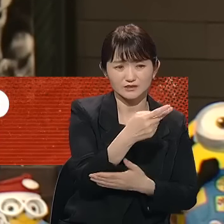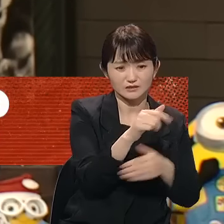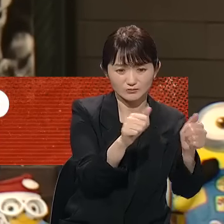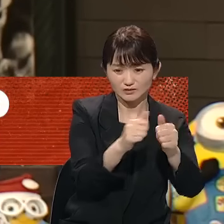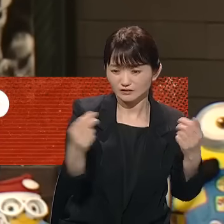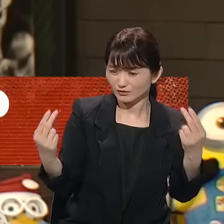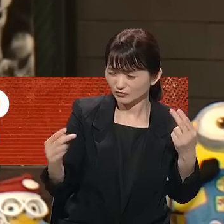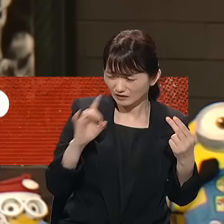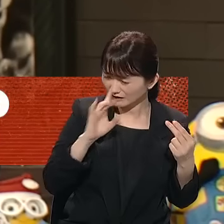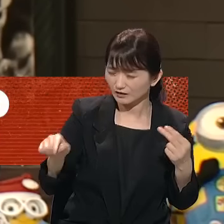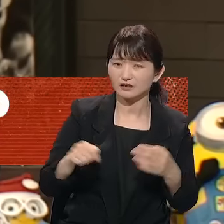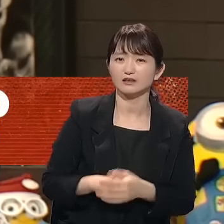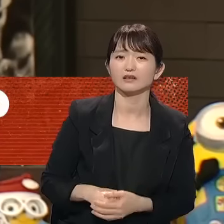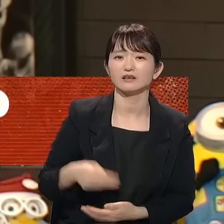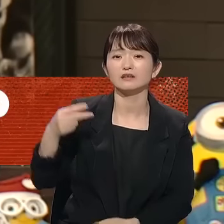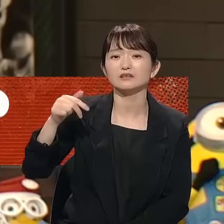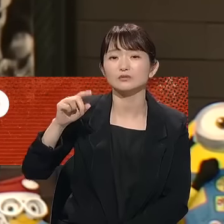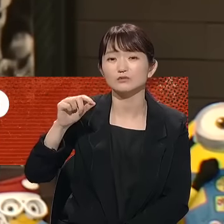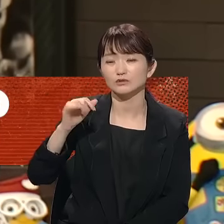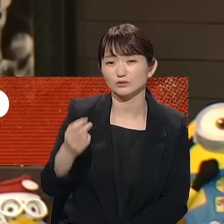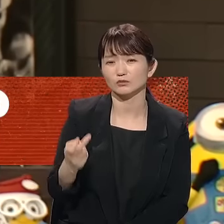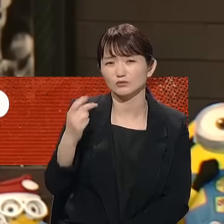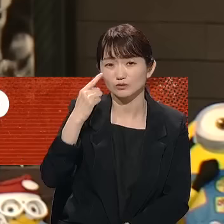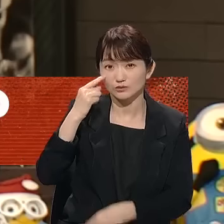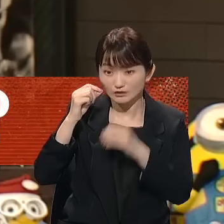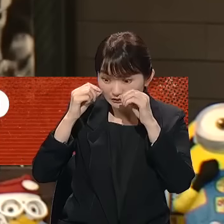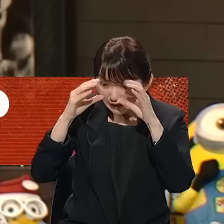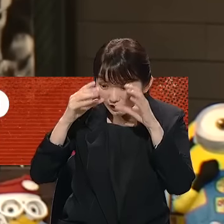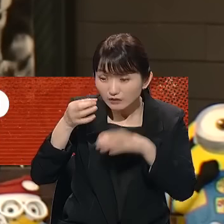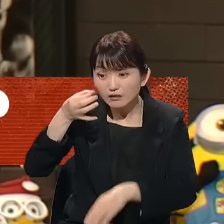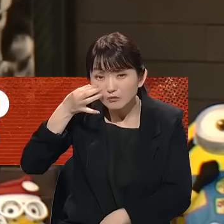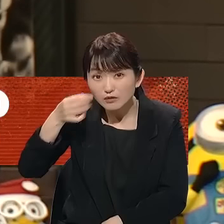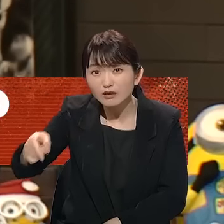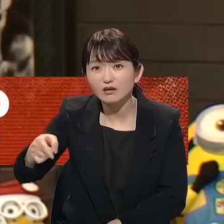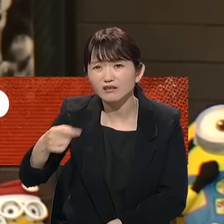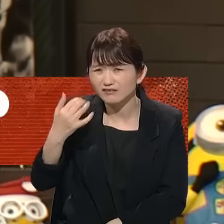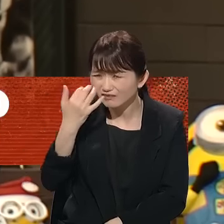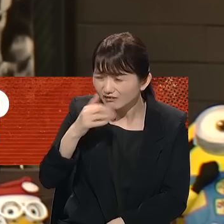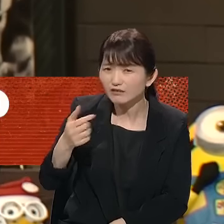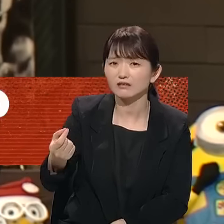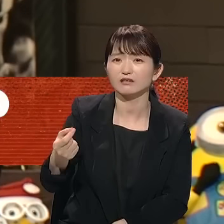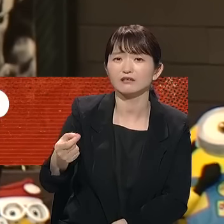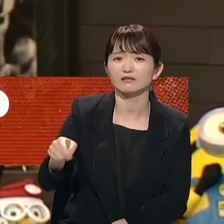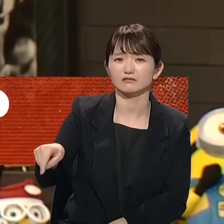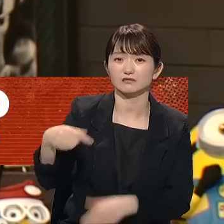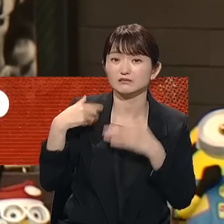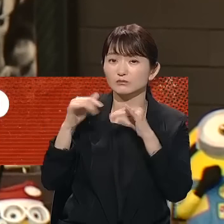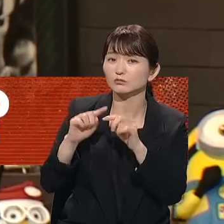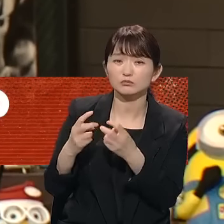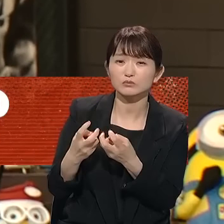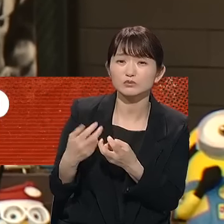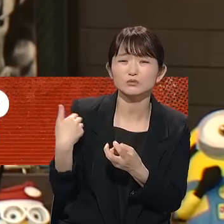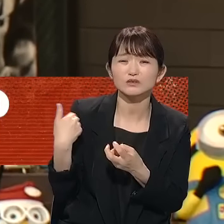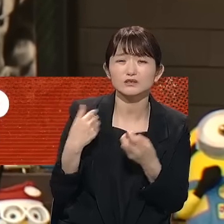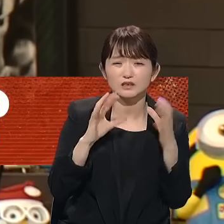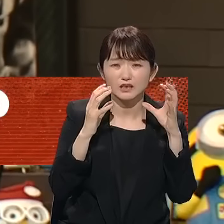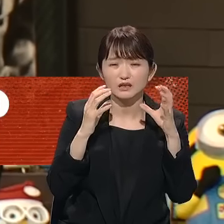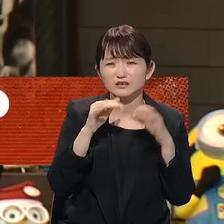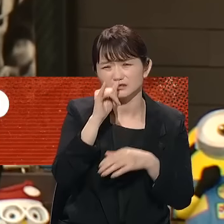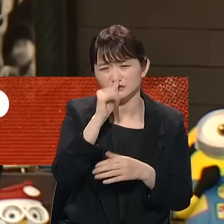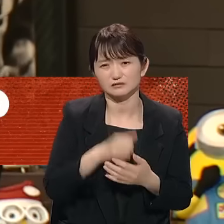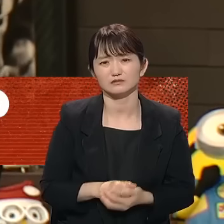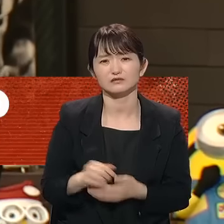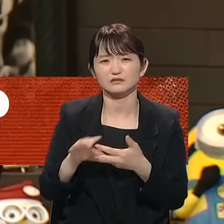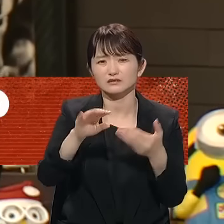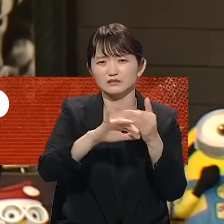오빠, 성문이 오빠 눈 좀 크게 뜨고 똑바로 봐. 저거 그림 완전 포르노야. 너는 성인이라서 어떨지 몰라도 애들 있잖아.